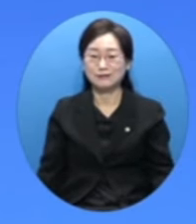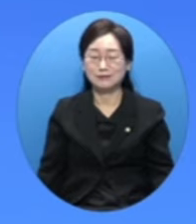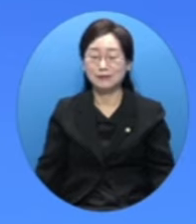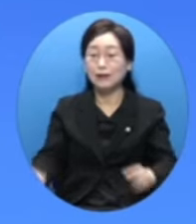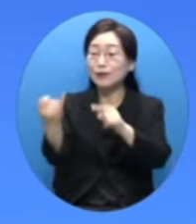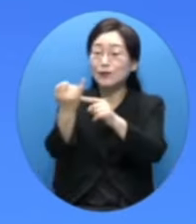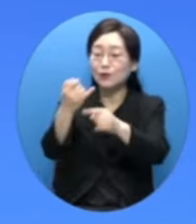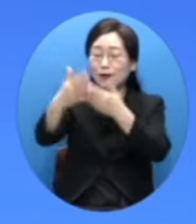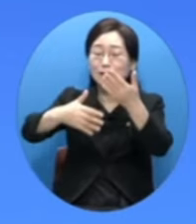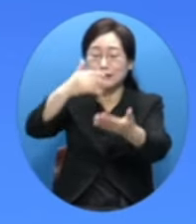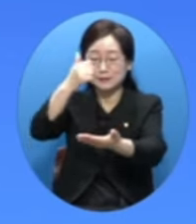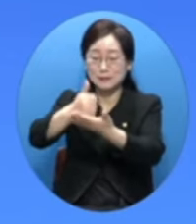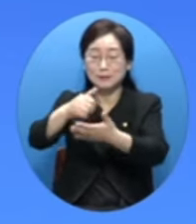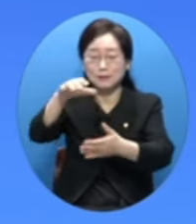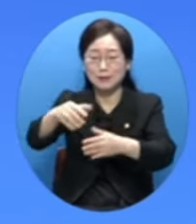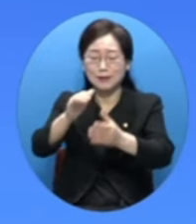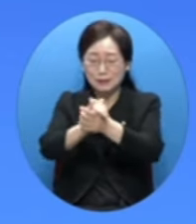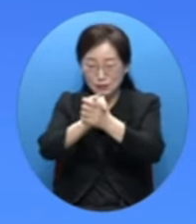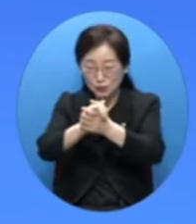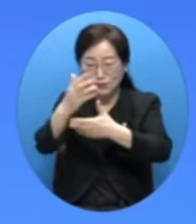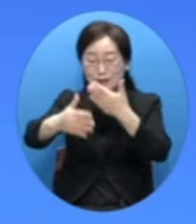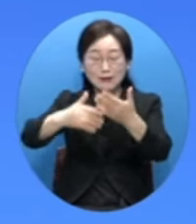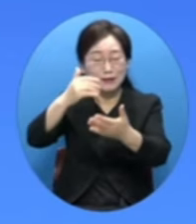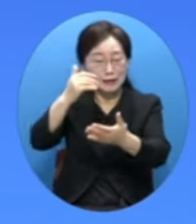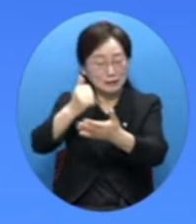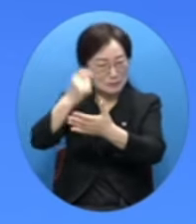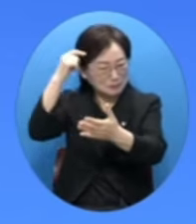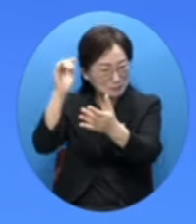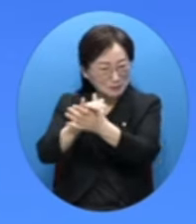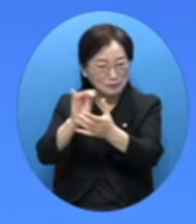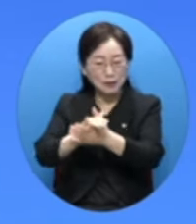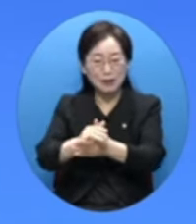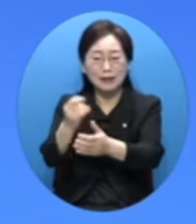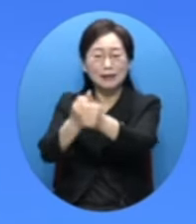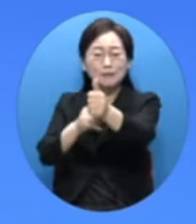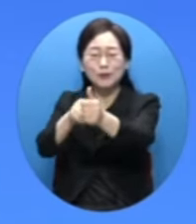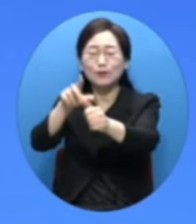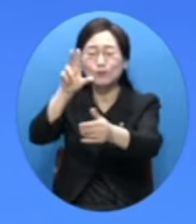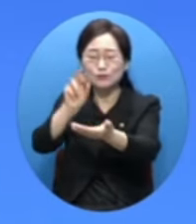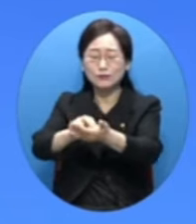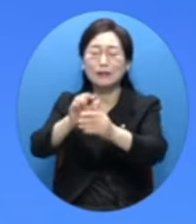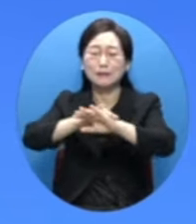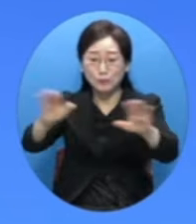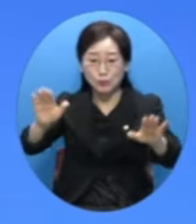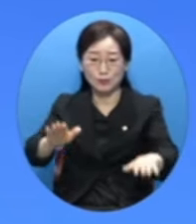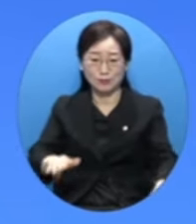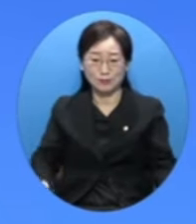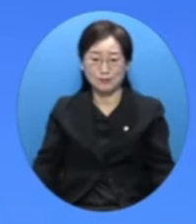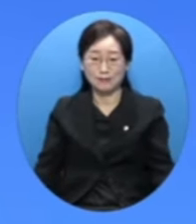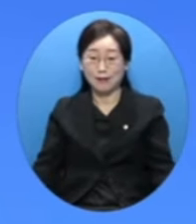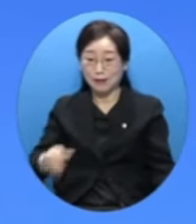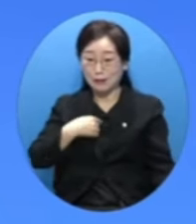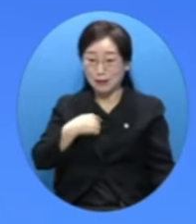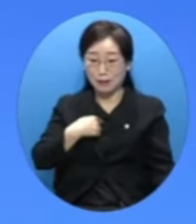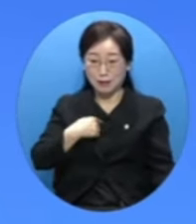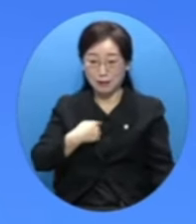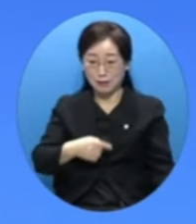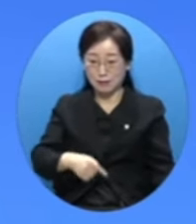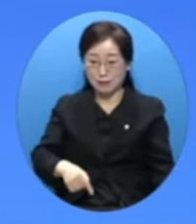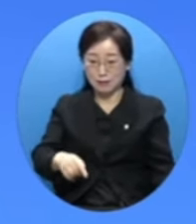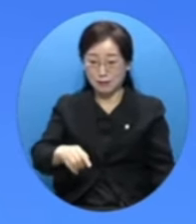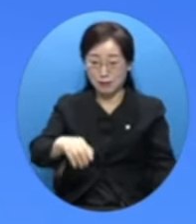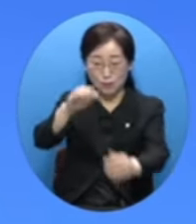부인께서 하나님께 기도하니까 하나님께서 당신 남편의 문제를 다스려 주신 것이지 나는 이것을 가지고